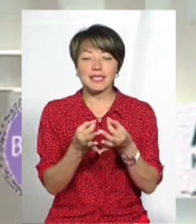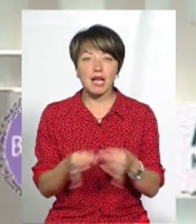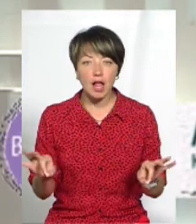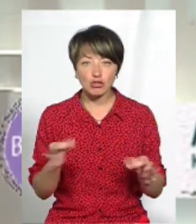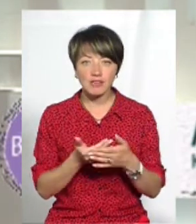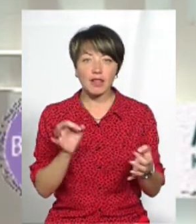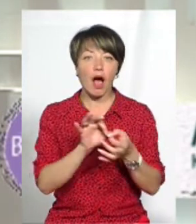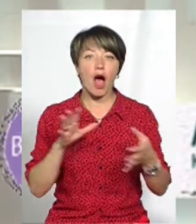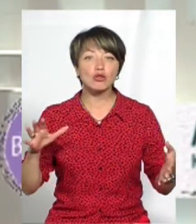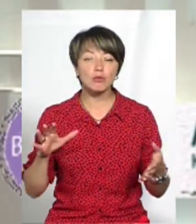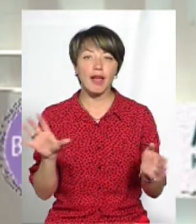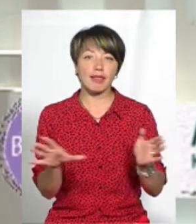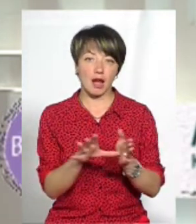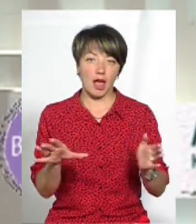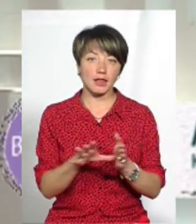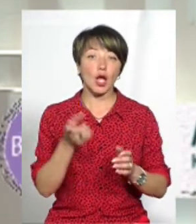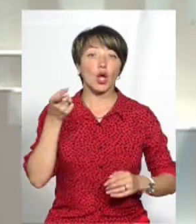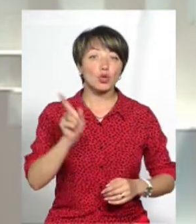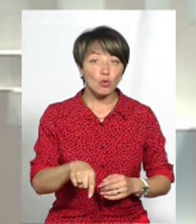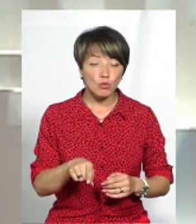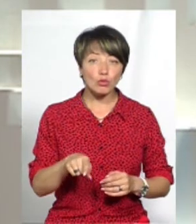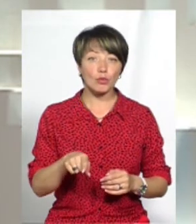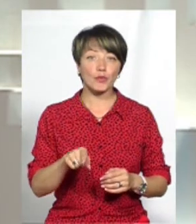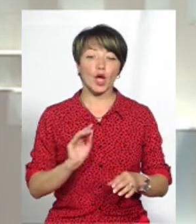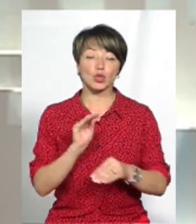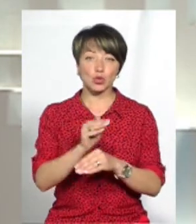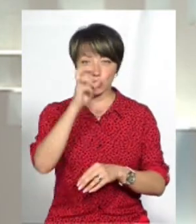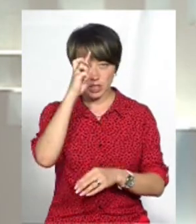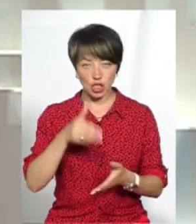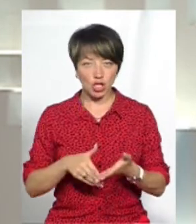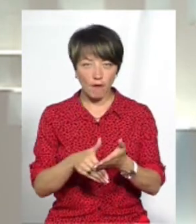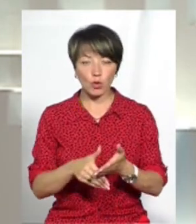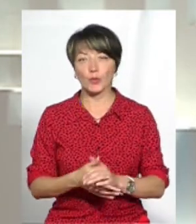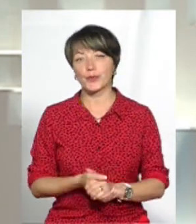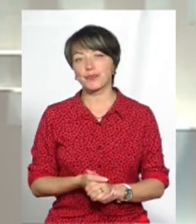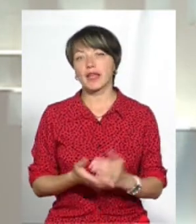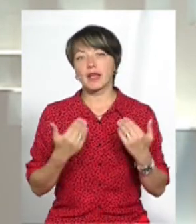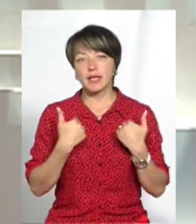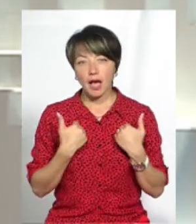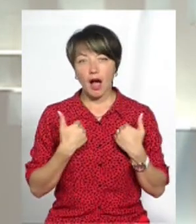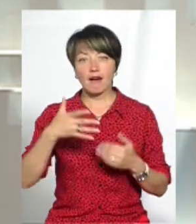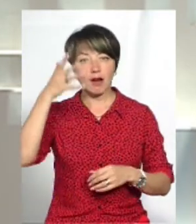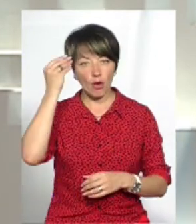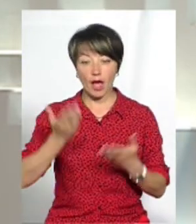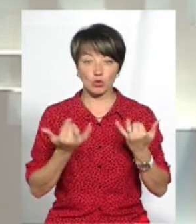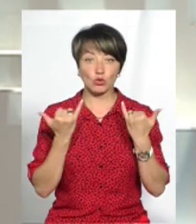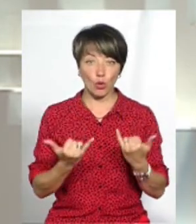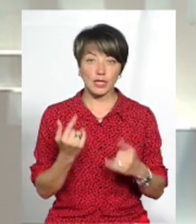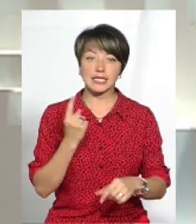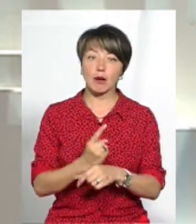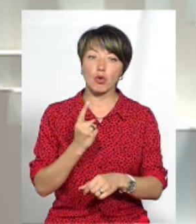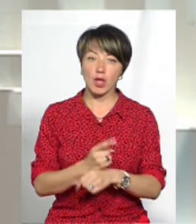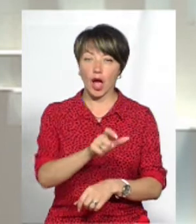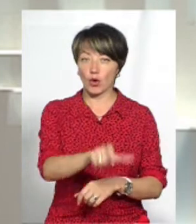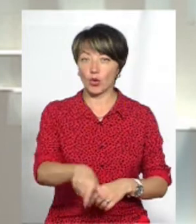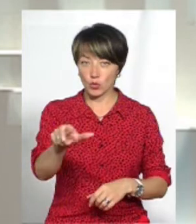незалежності від атомної енергетики. Тому дотується державою. Я враховуючи, якщо сьогодні